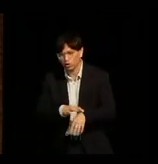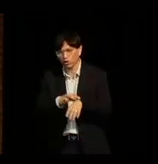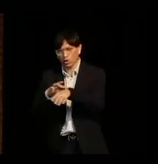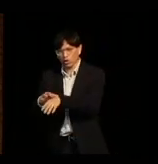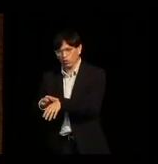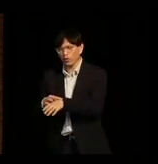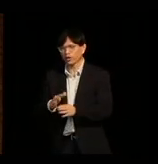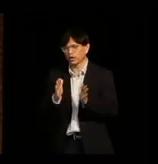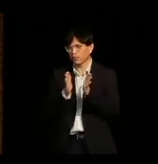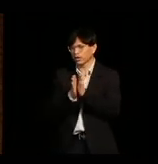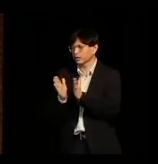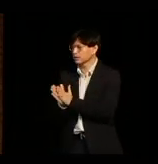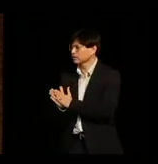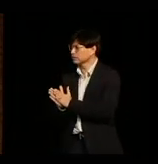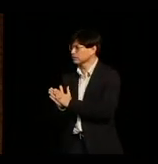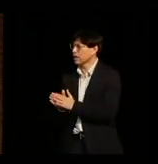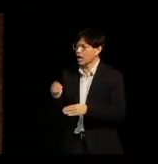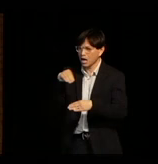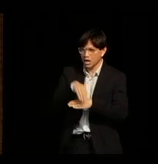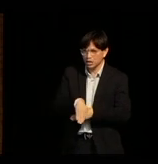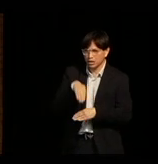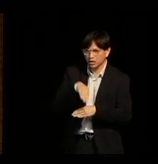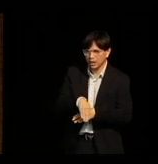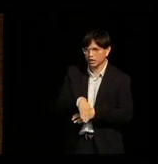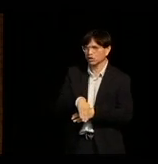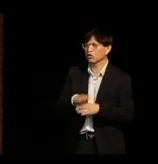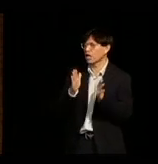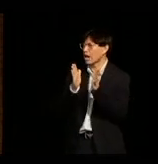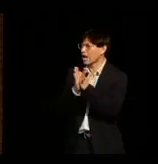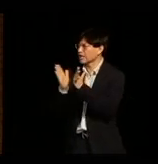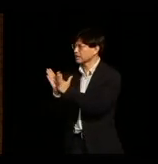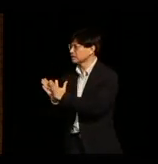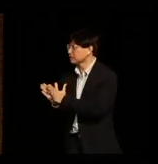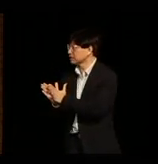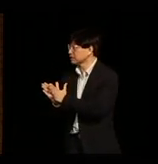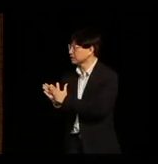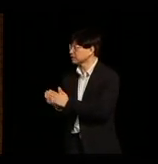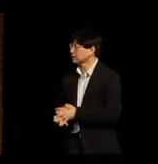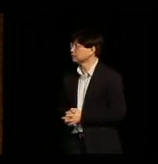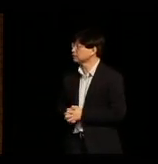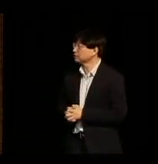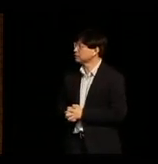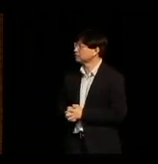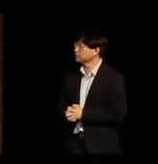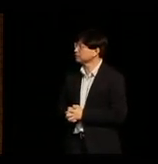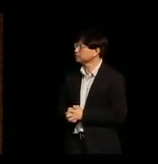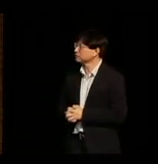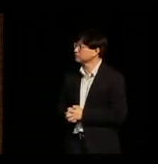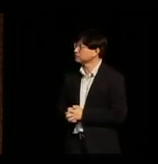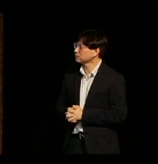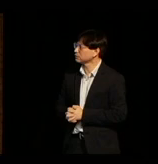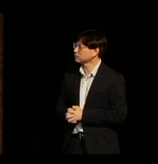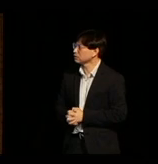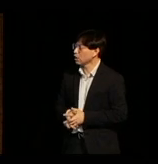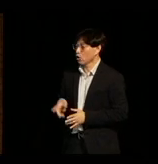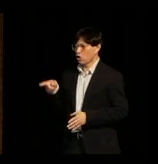catechesi fa all'interno della nostra diocesi ed lo ringrazio veramente a nome dell'ufficio perché ancora una volta si